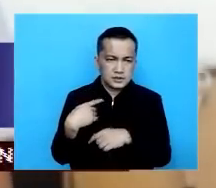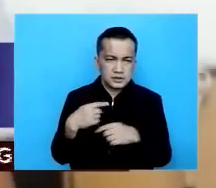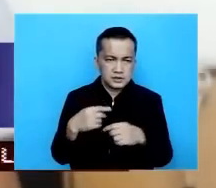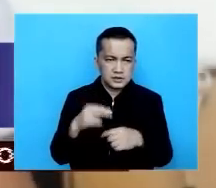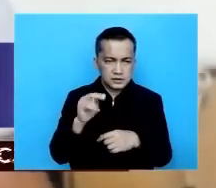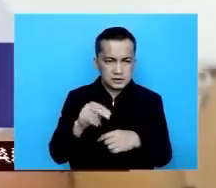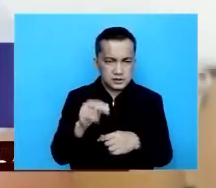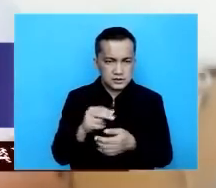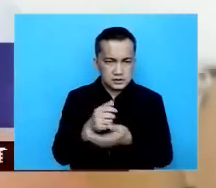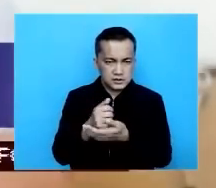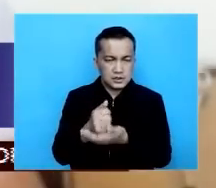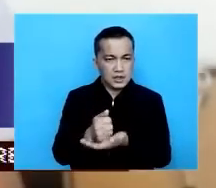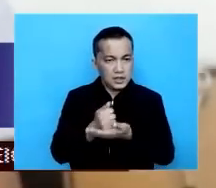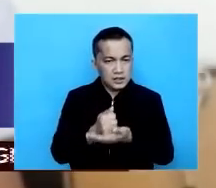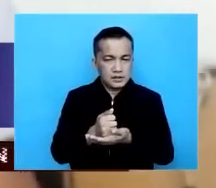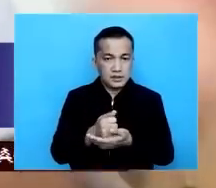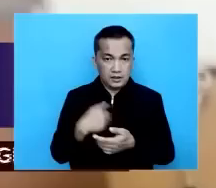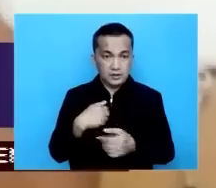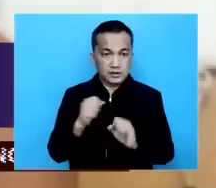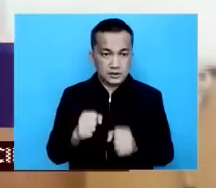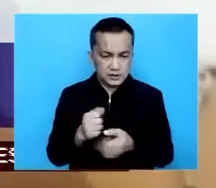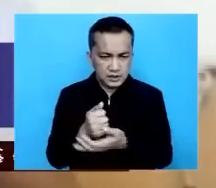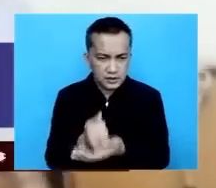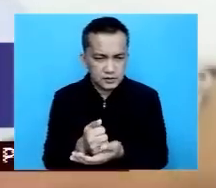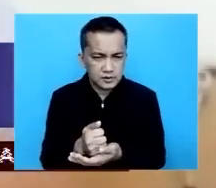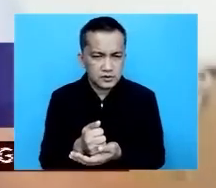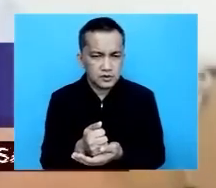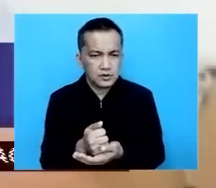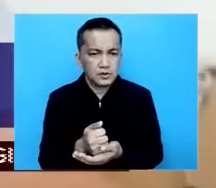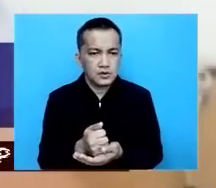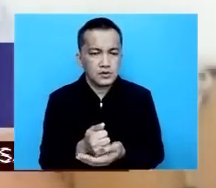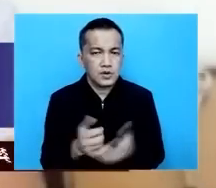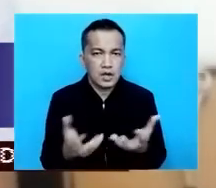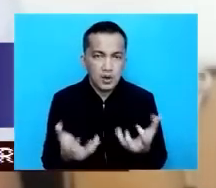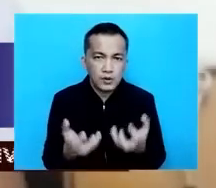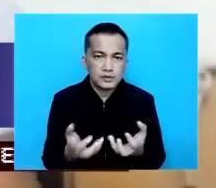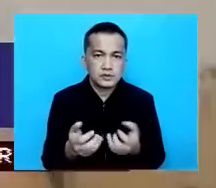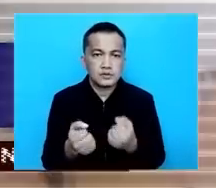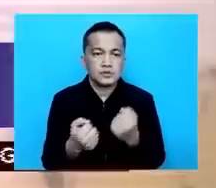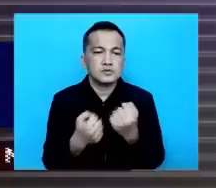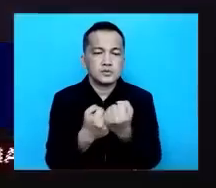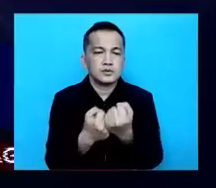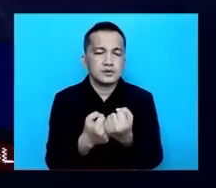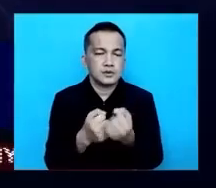their help. And since I can help, I wanted to aid her agad.